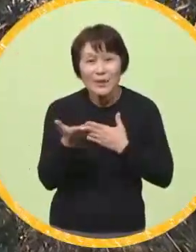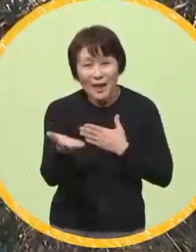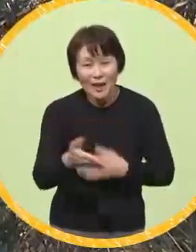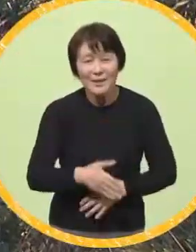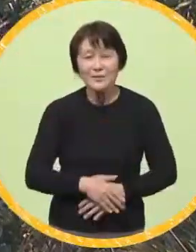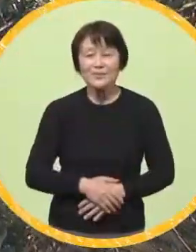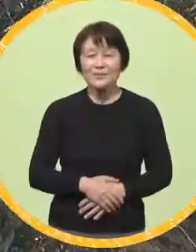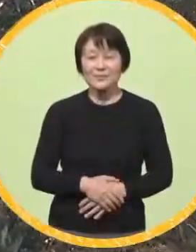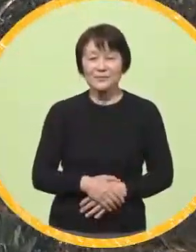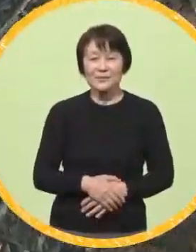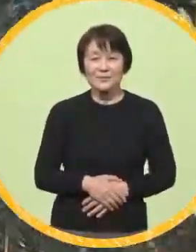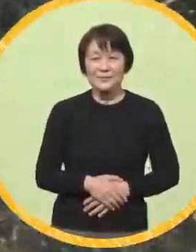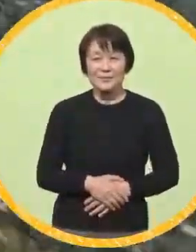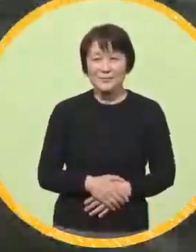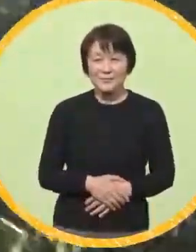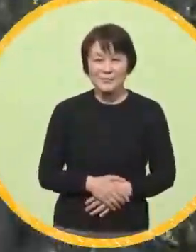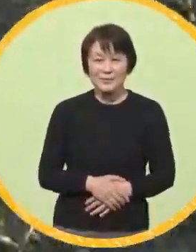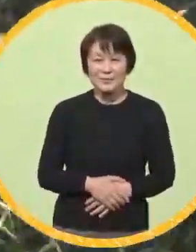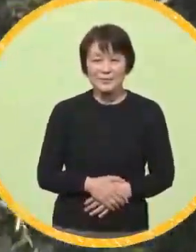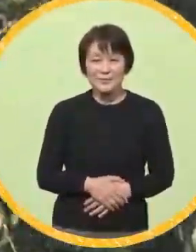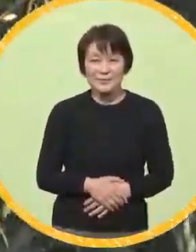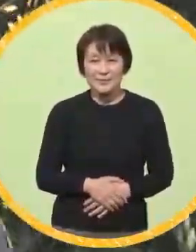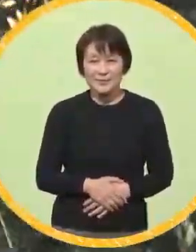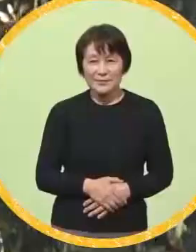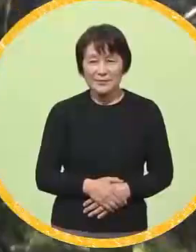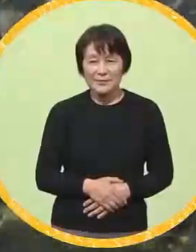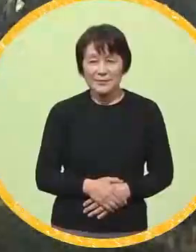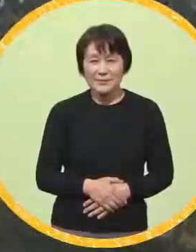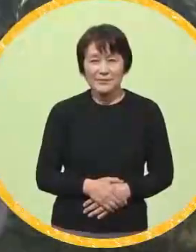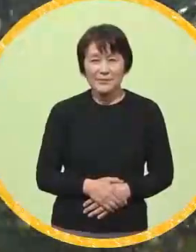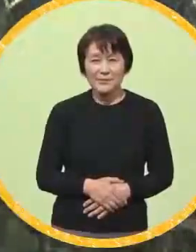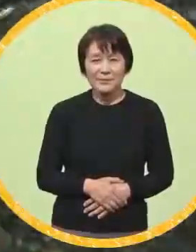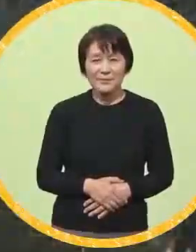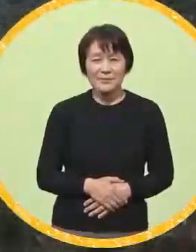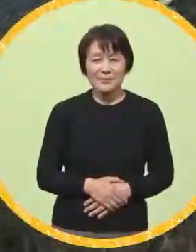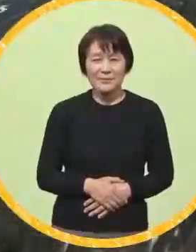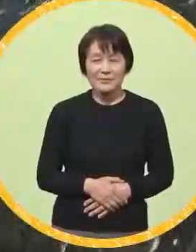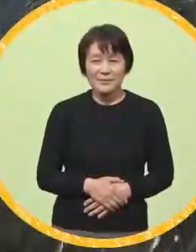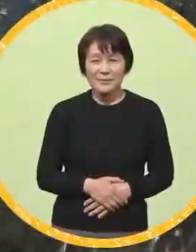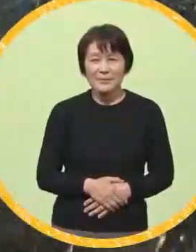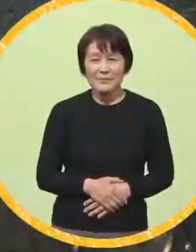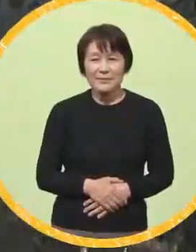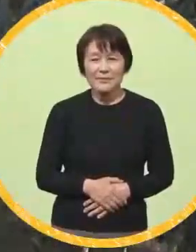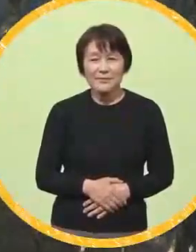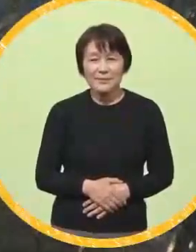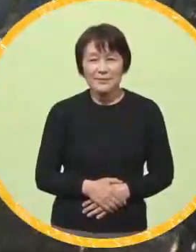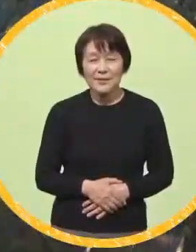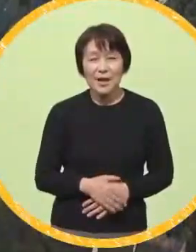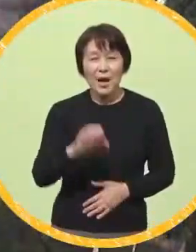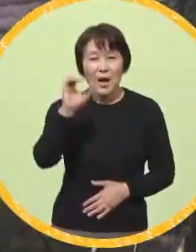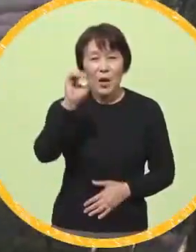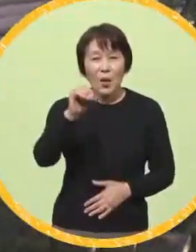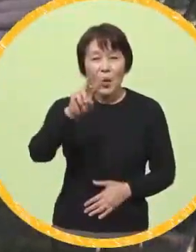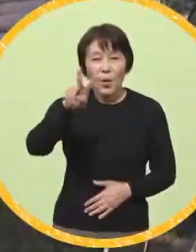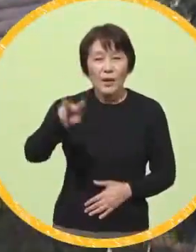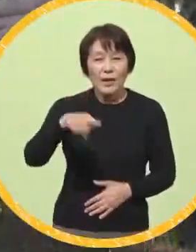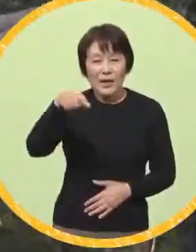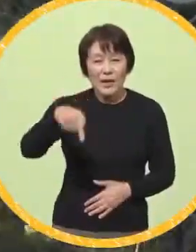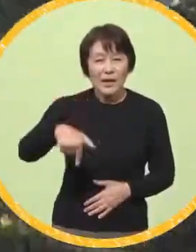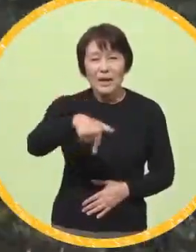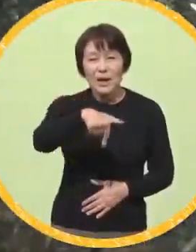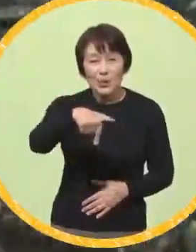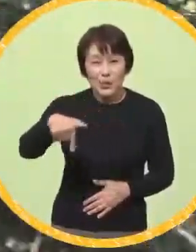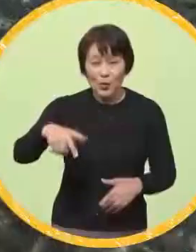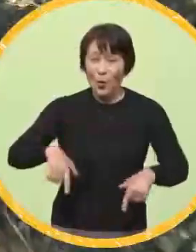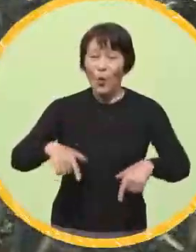か見たことあるような気がするな。3、2、 1、ち ょ っとね、もうちょっとよく見せてほしい。 正解はオリーブの木なんです。